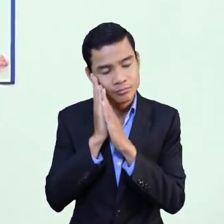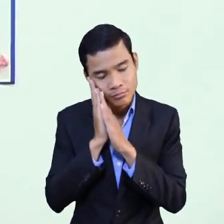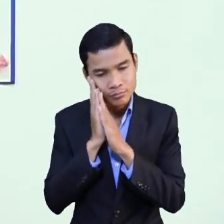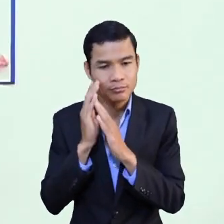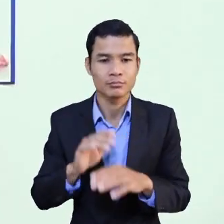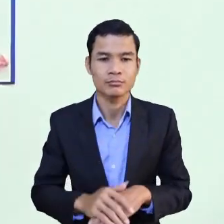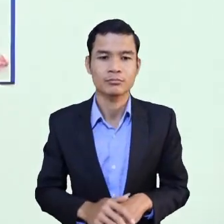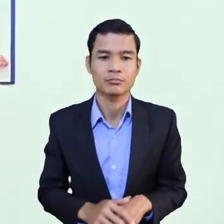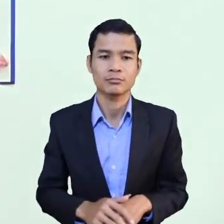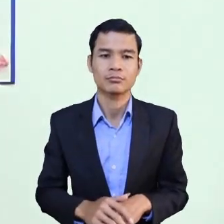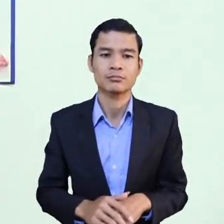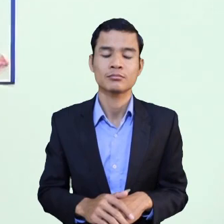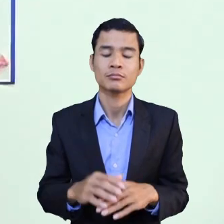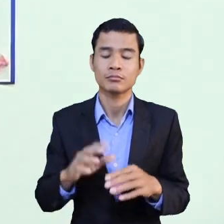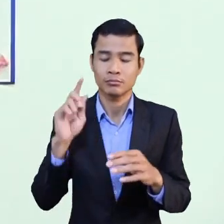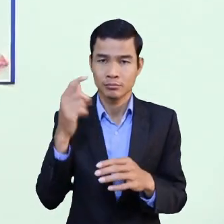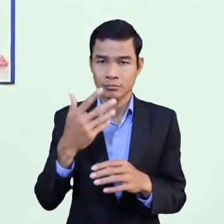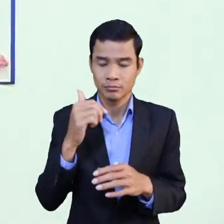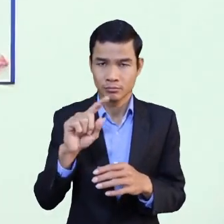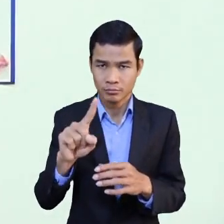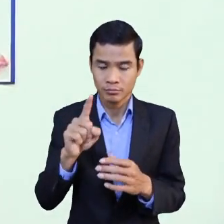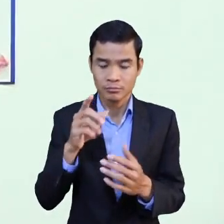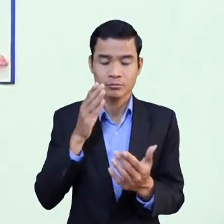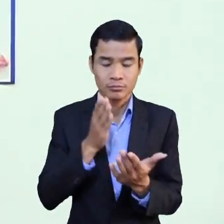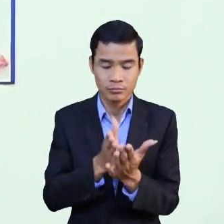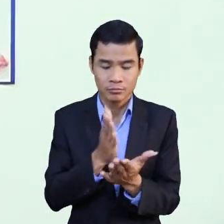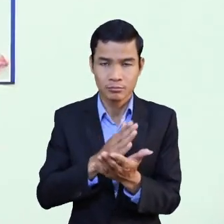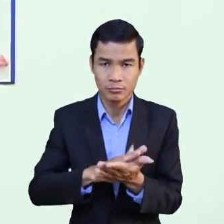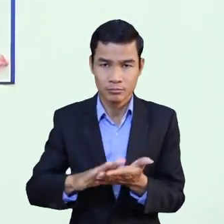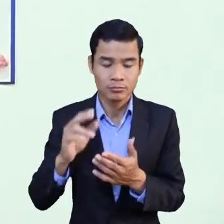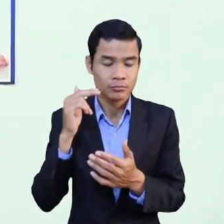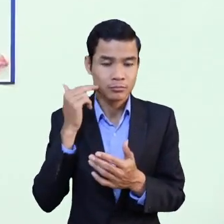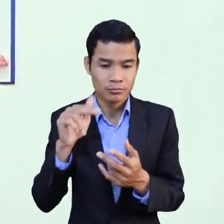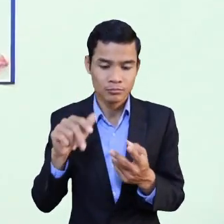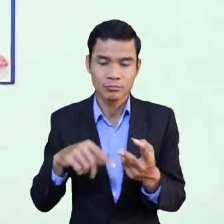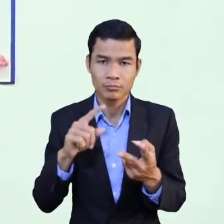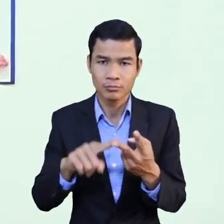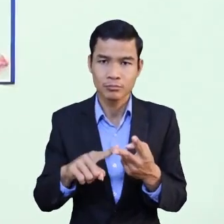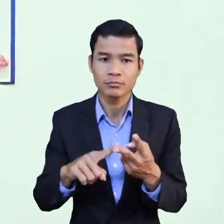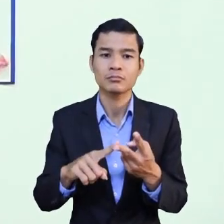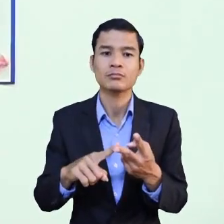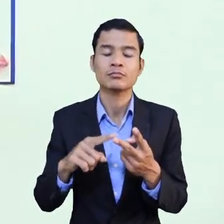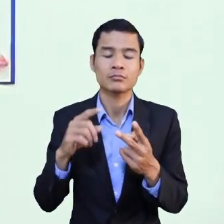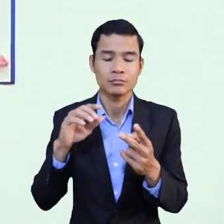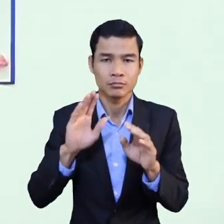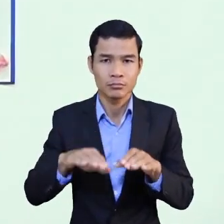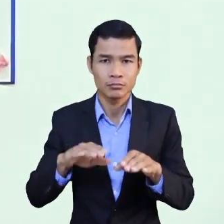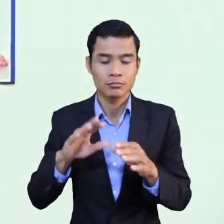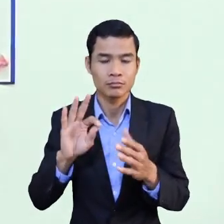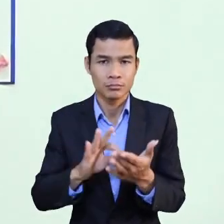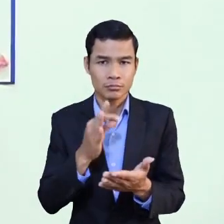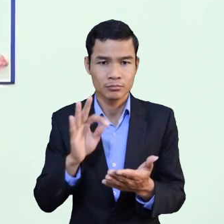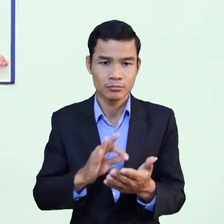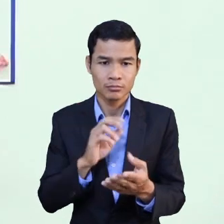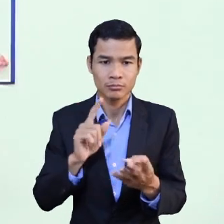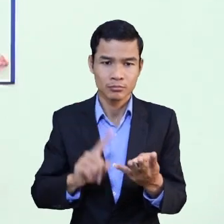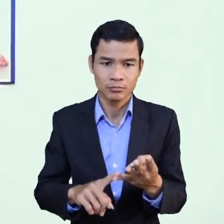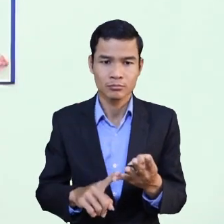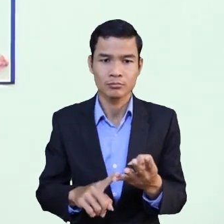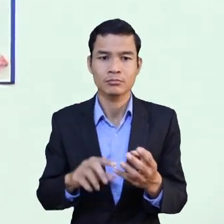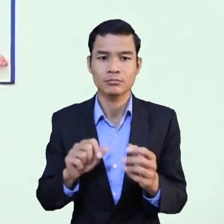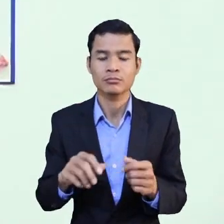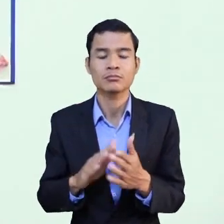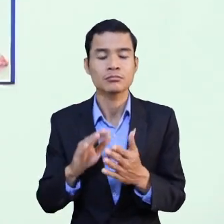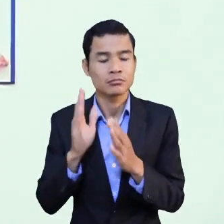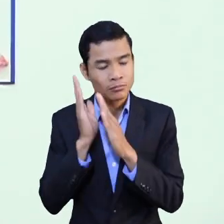ណារូបទី1នេះគឺស្វាយទុំរូបទី2ដេរូបទី3ដេ